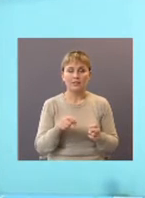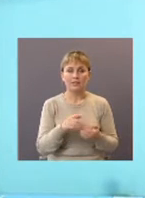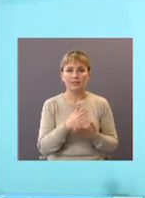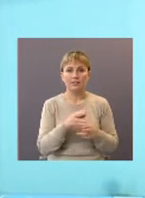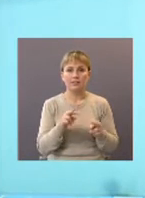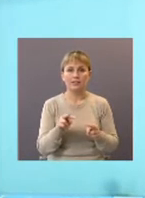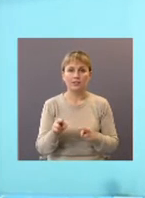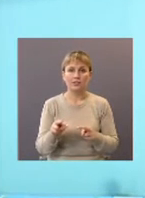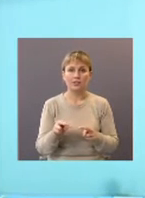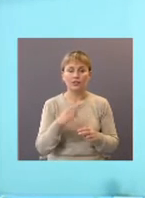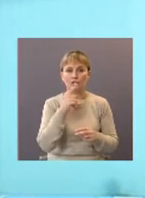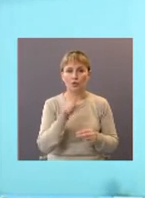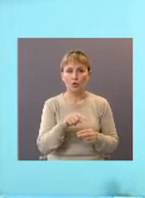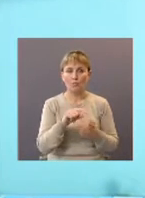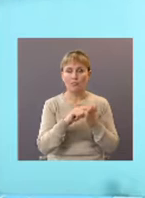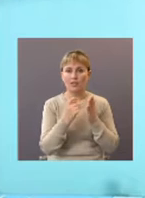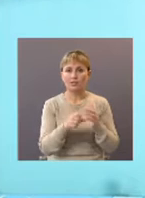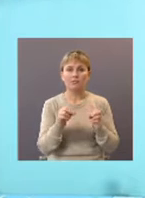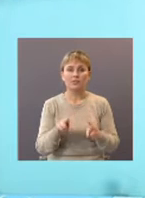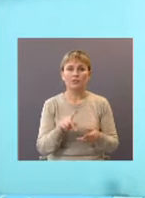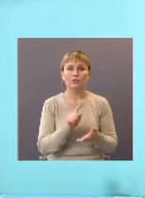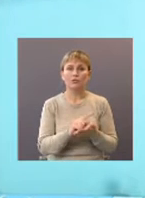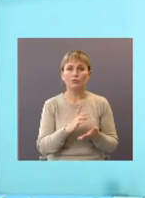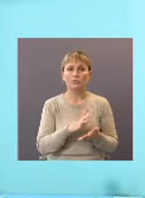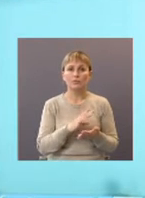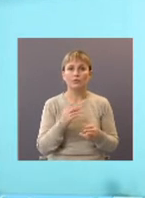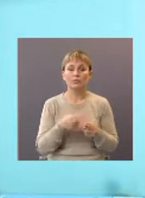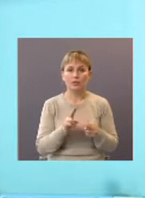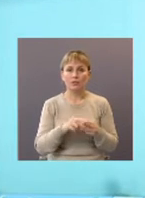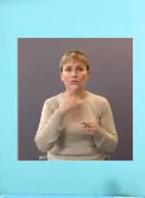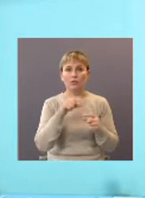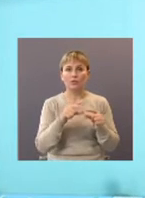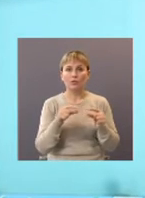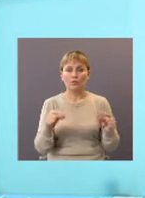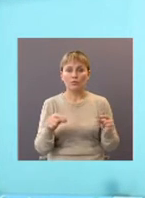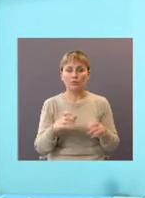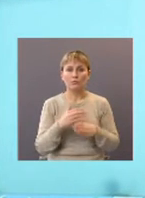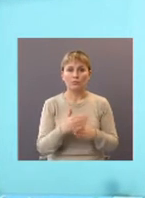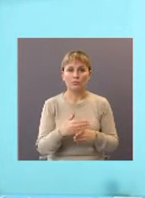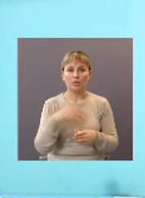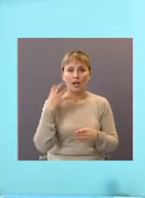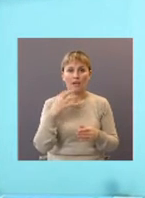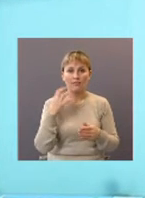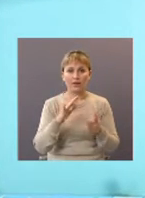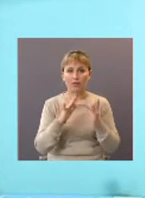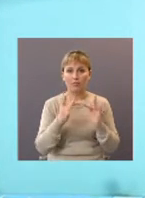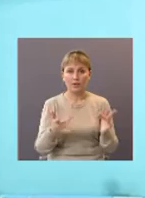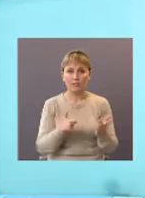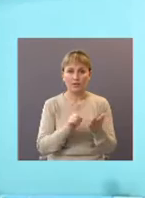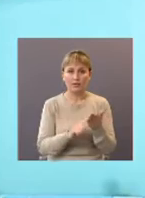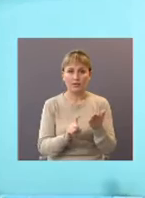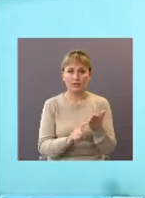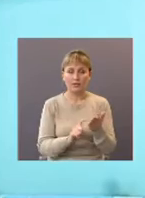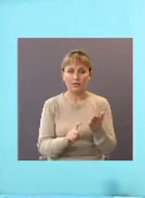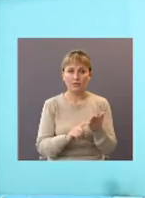контрольной марке есть нумерация. И по каждому, по этому номеру с помощью айфона по интернету